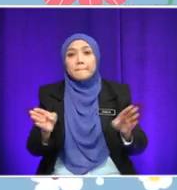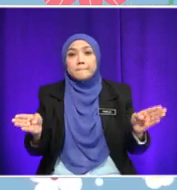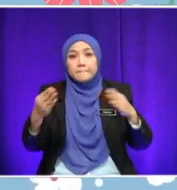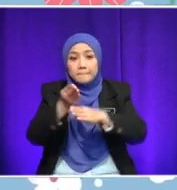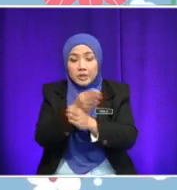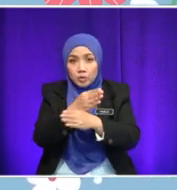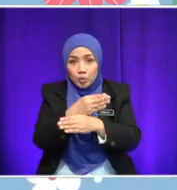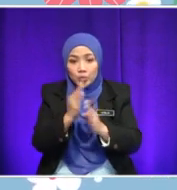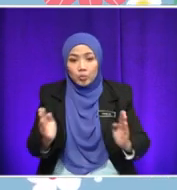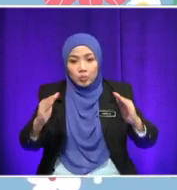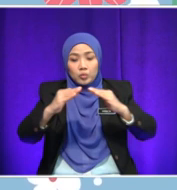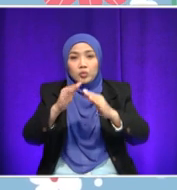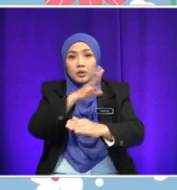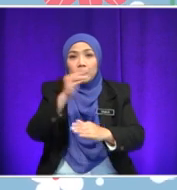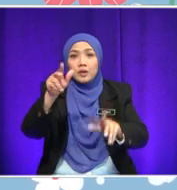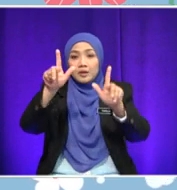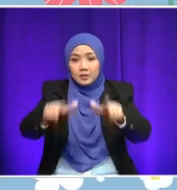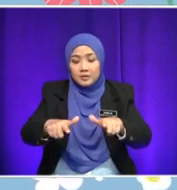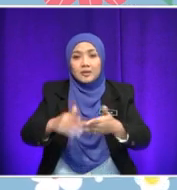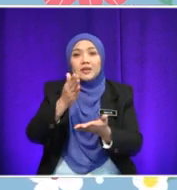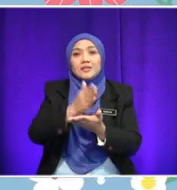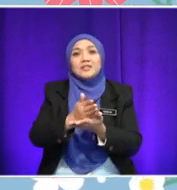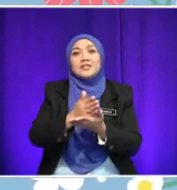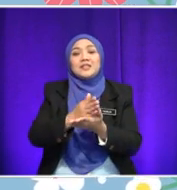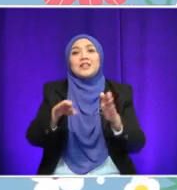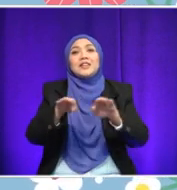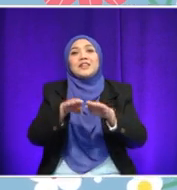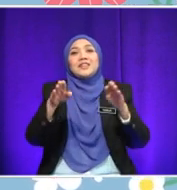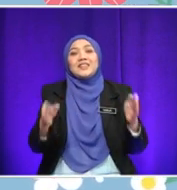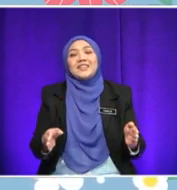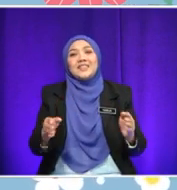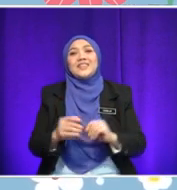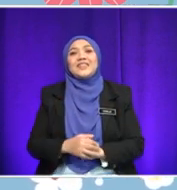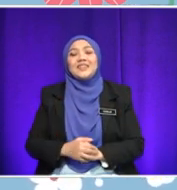diletakkan di tengah-tengah meja ya betul